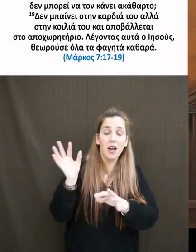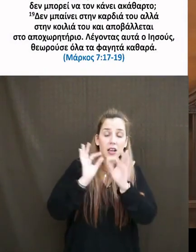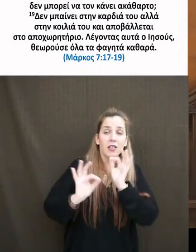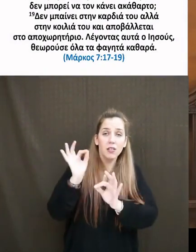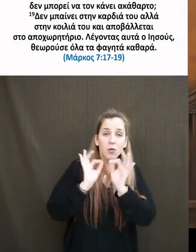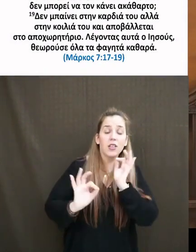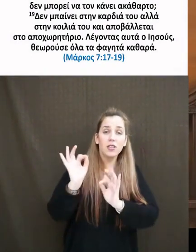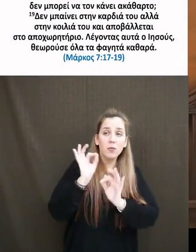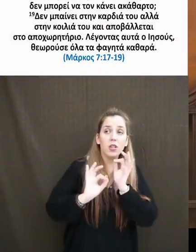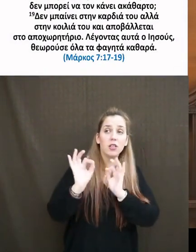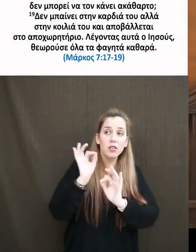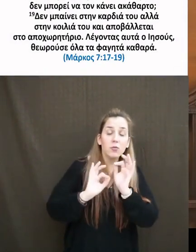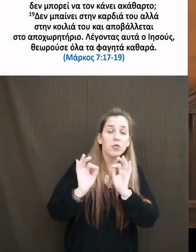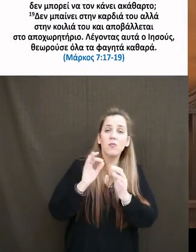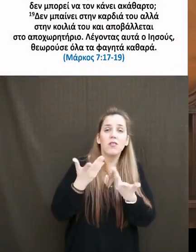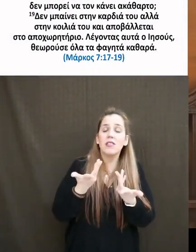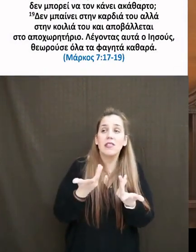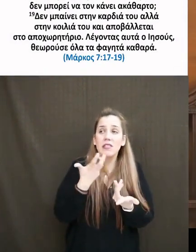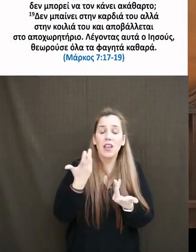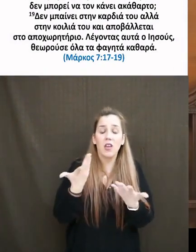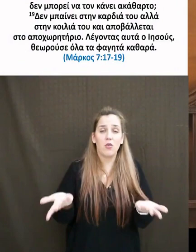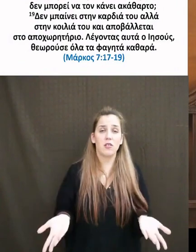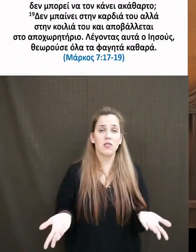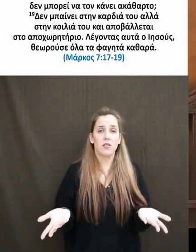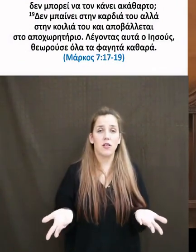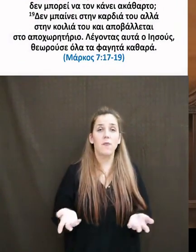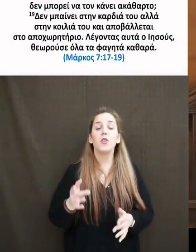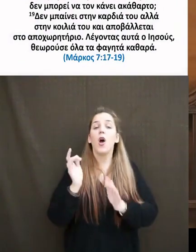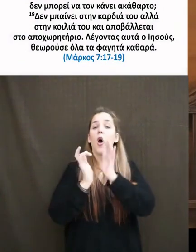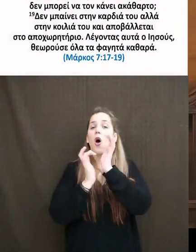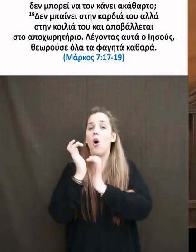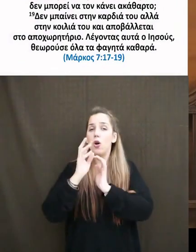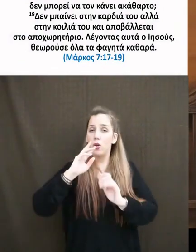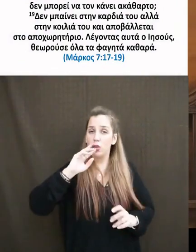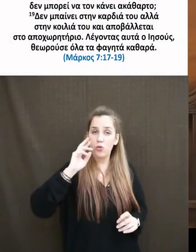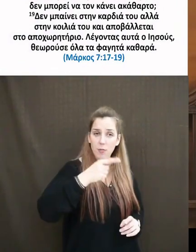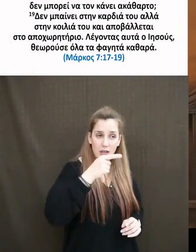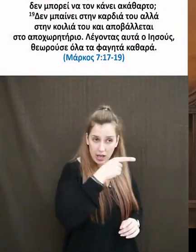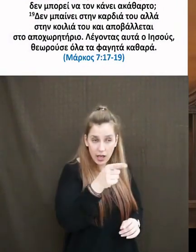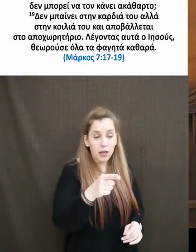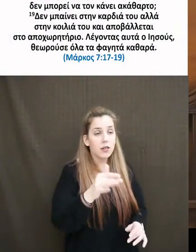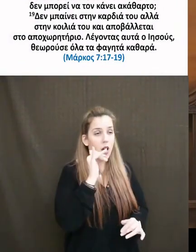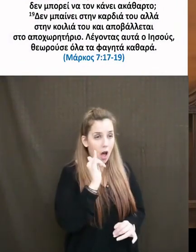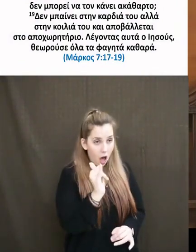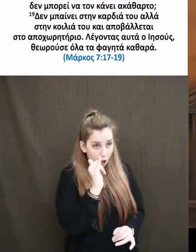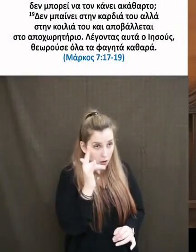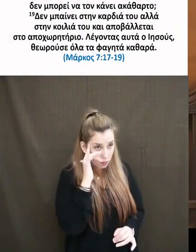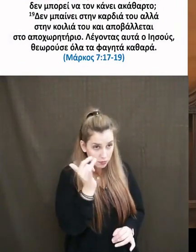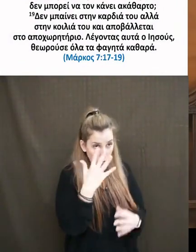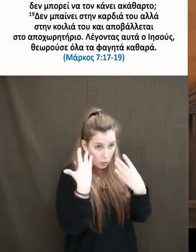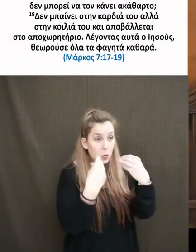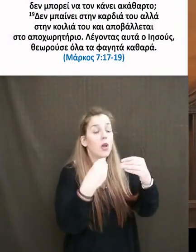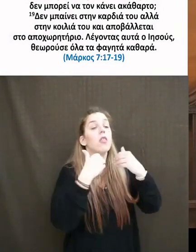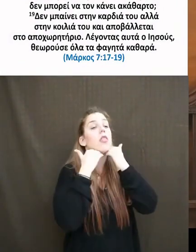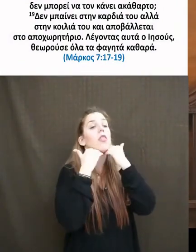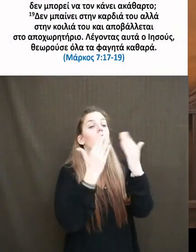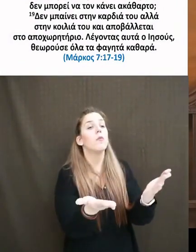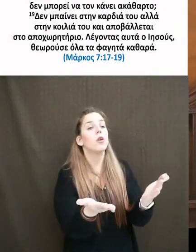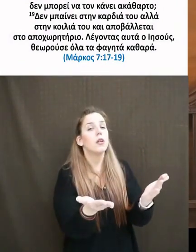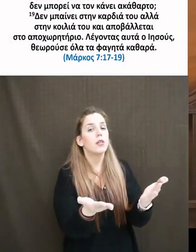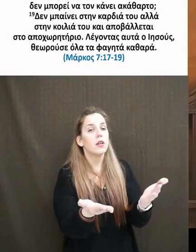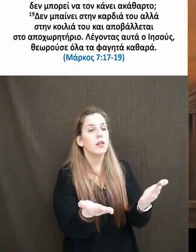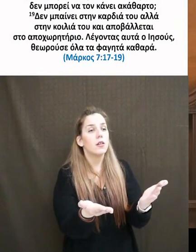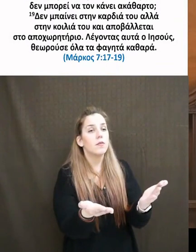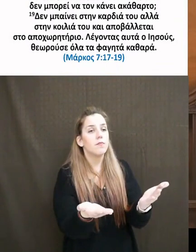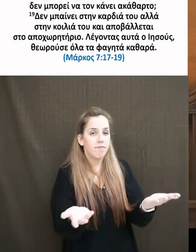απάντησε, και εσείς ακόμα δυσκολεύεστε να καταλάβετε. Ακόμα δεν καταλαβαίνετε πως κάθε τι που απ' έξω μπαίνει μέσα στον άνθρωπο δεν μπορεί να τον κάνει